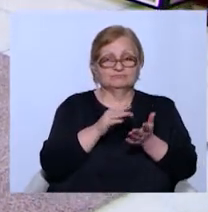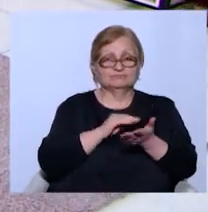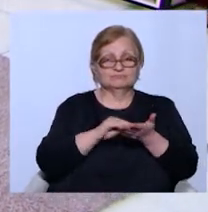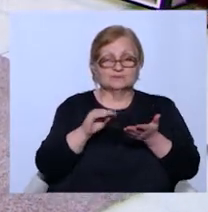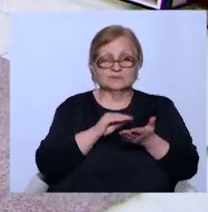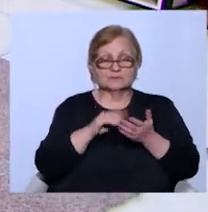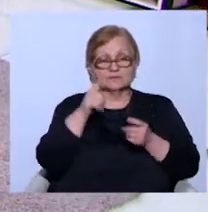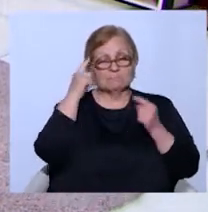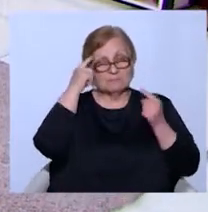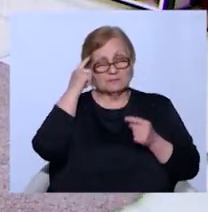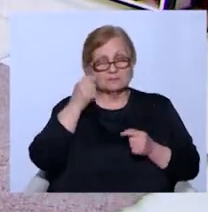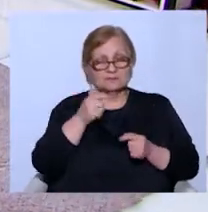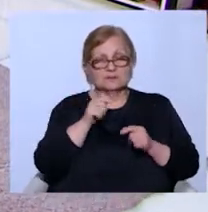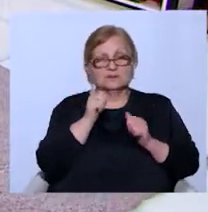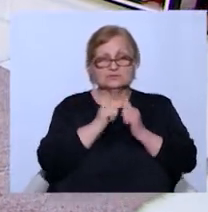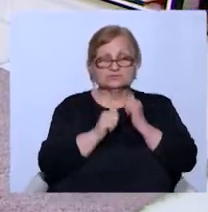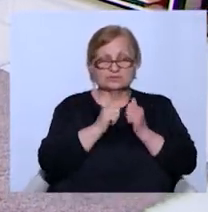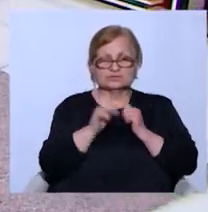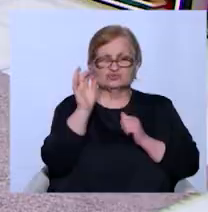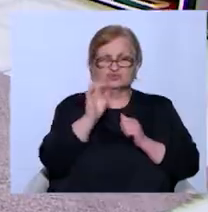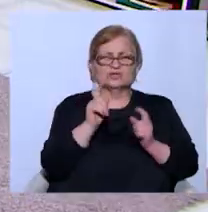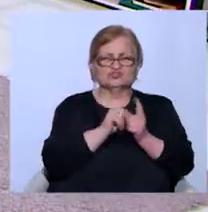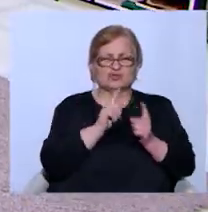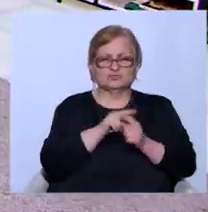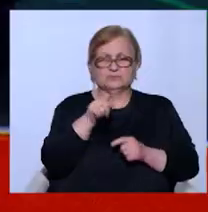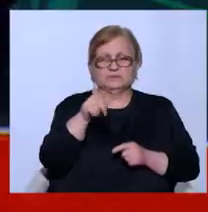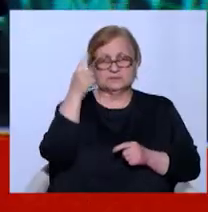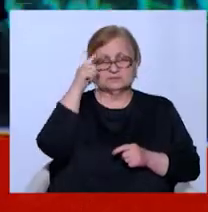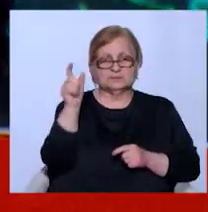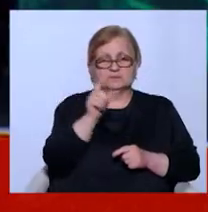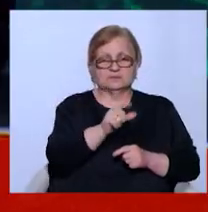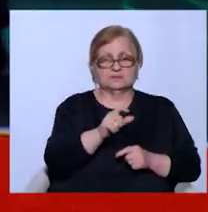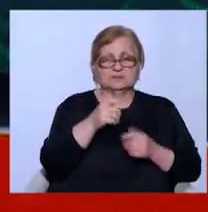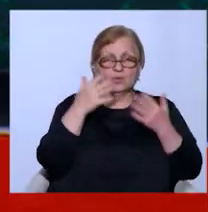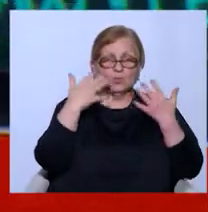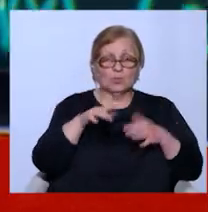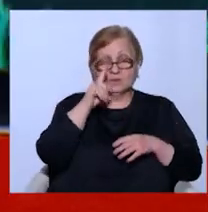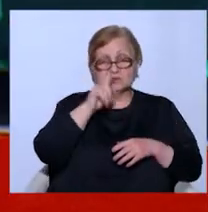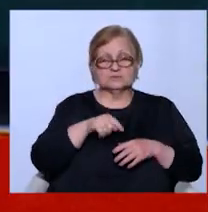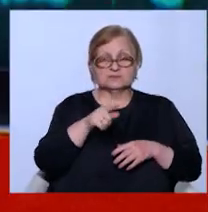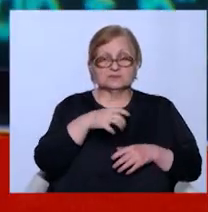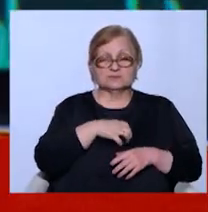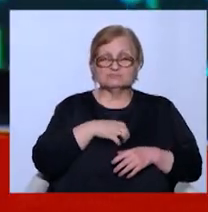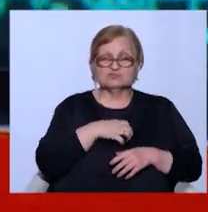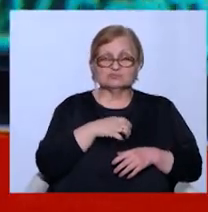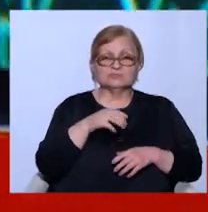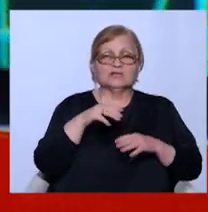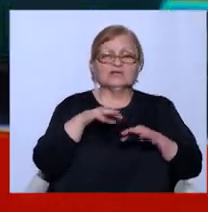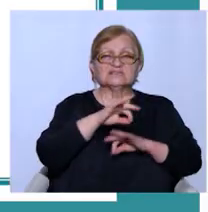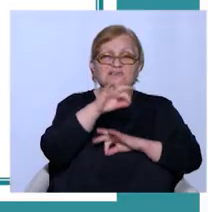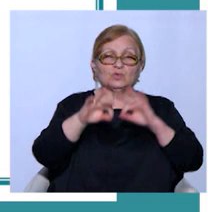ეს ინფორმაცია და ესეთი ამოცანები ხშირად შეიძლება ტესტებში შეგხვდეთ, რომცა შეგხვდეთ ტესტებში, უკვე იცით რამდენად მნიშვნელოვანია ტრიგონომეტრიის